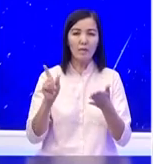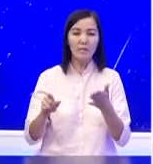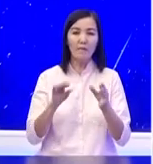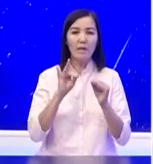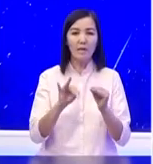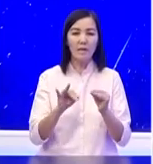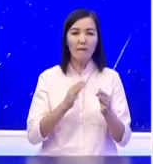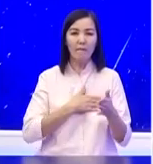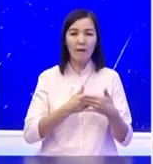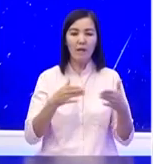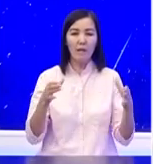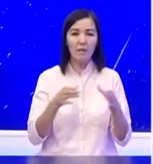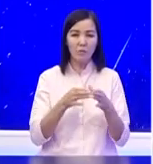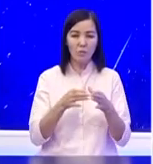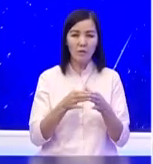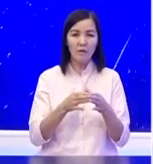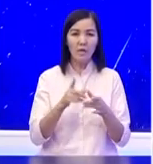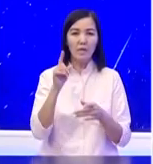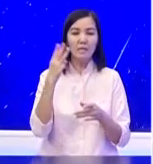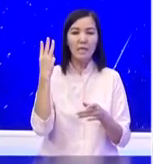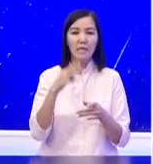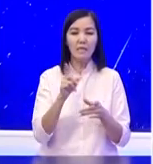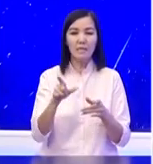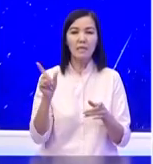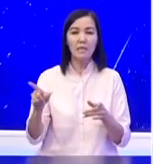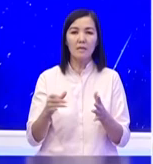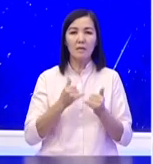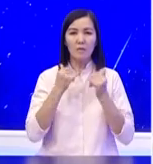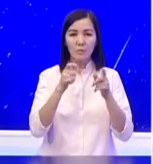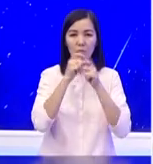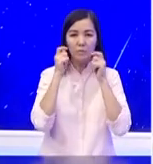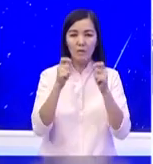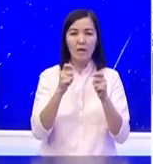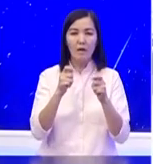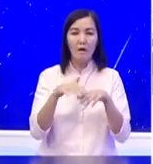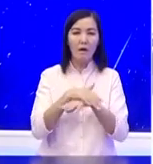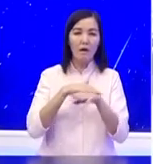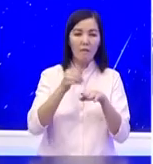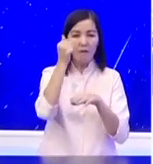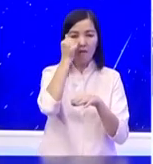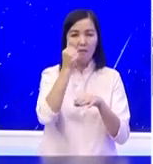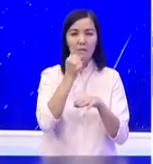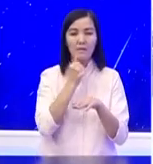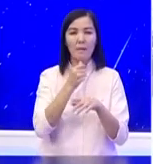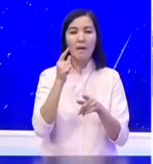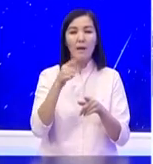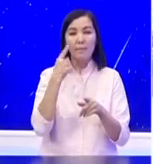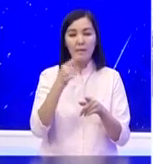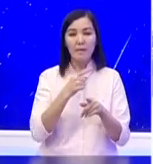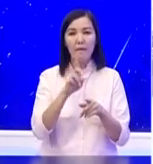В целом более 130 жителей области удостоятся награды «Халык алғысы». По словам Батыржана Байжуманова,